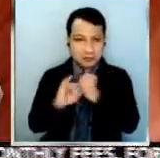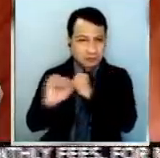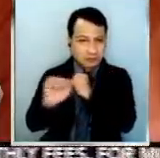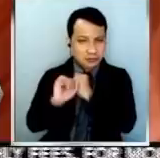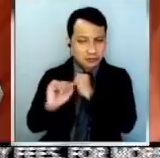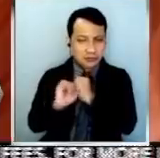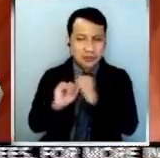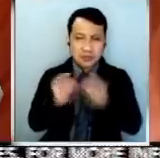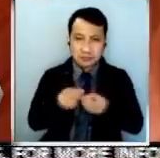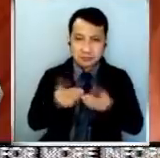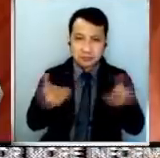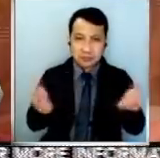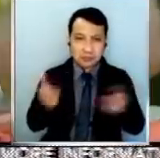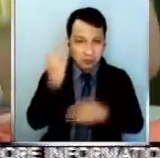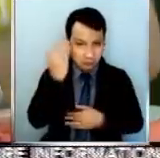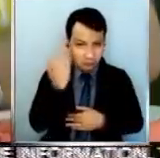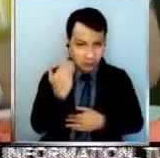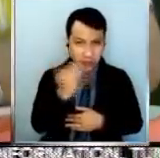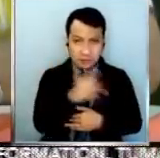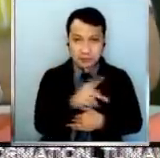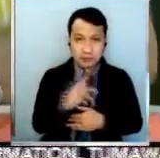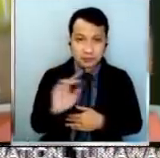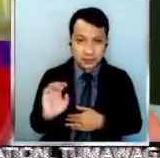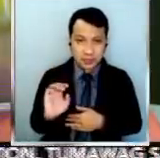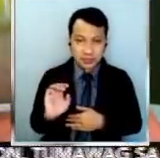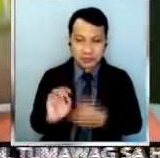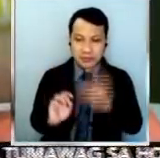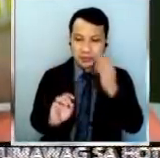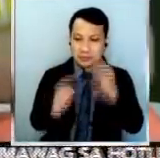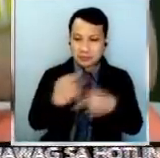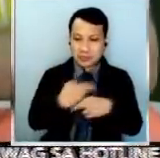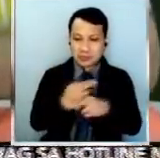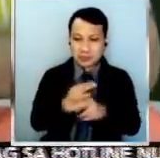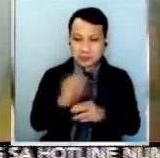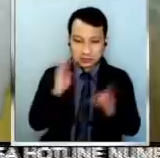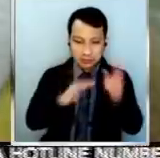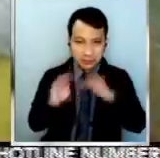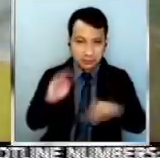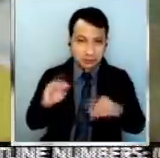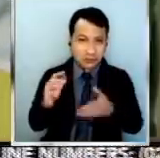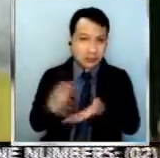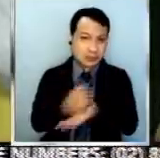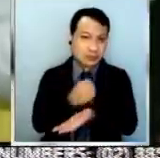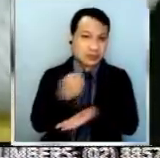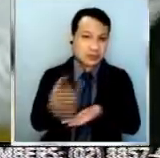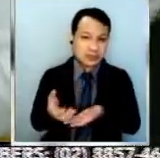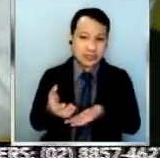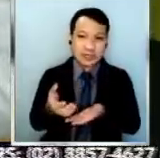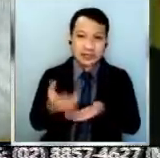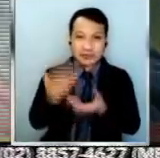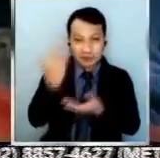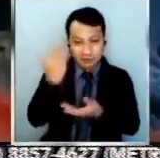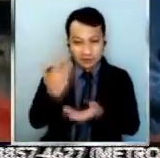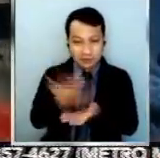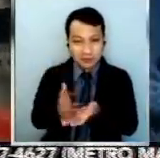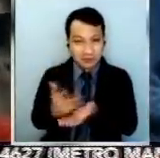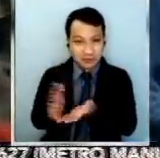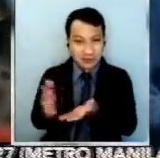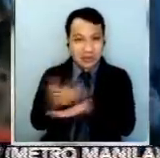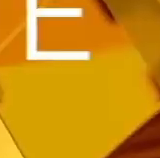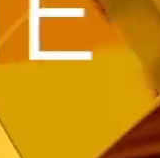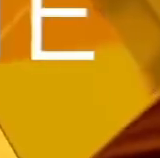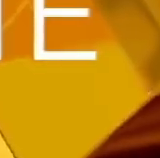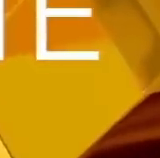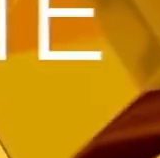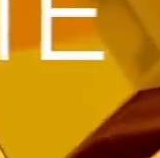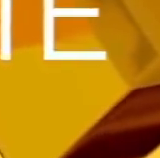kasi ang kakulangan sa PPE, naramedyohan pa ang problema sa basura. Jamie Santos, nakatutok, 24